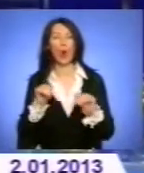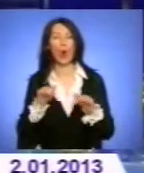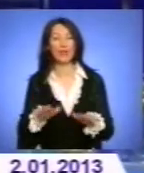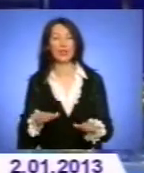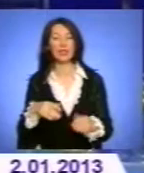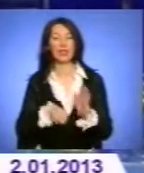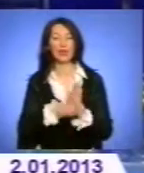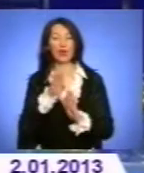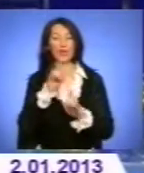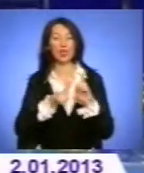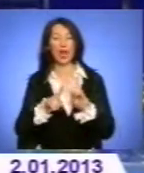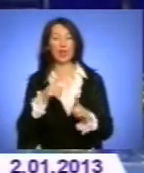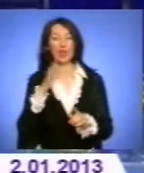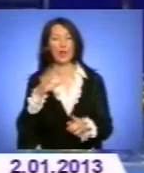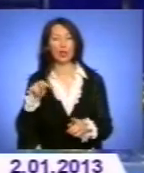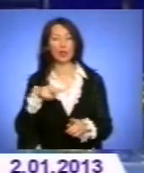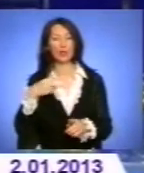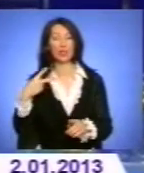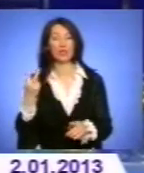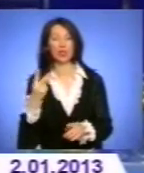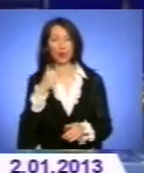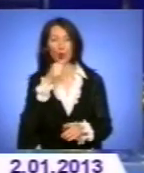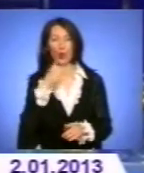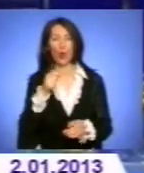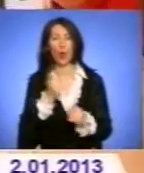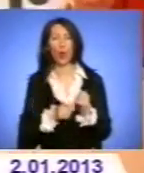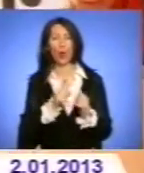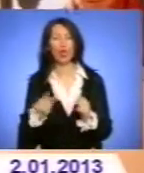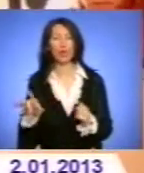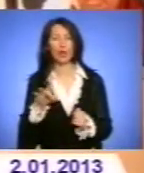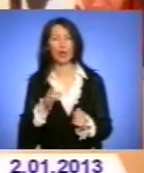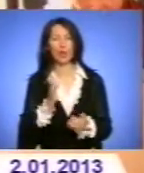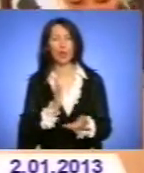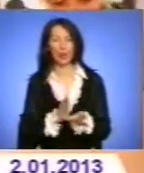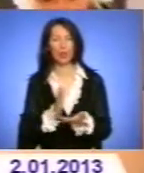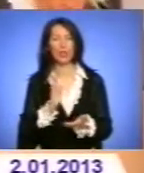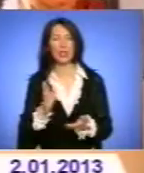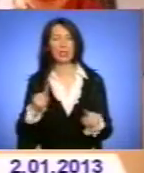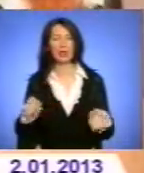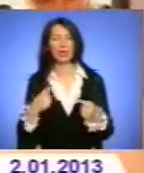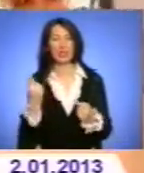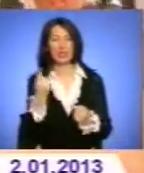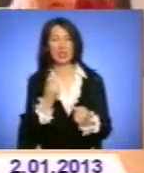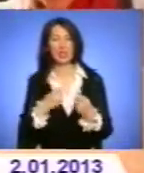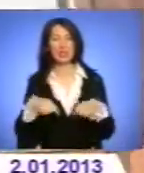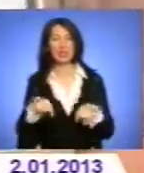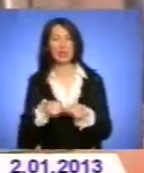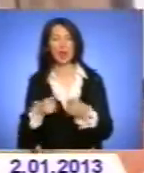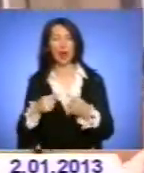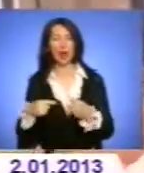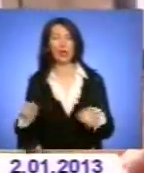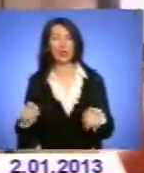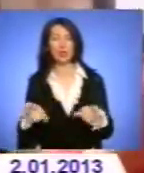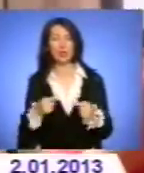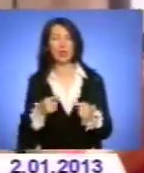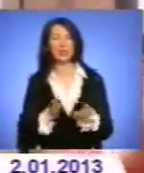Радою 5 липня 2012 року. У кожному регіоні має бути створено єдину систему організації та забезпечення надання